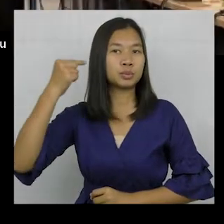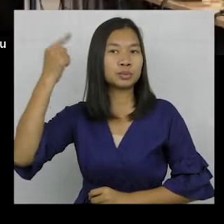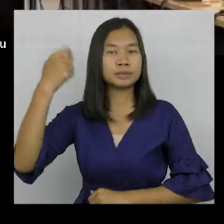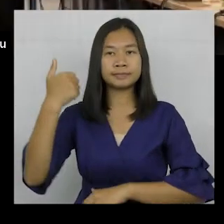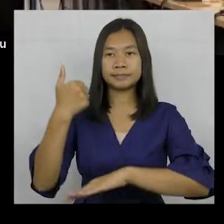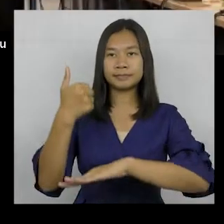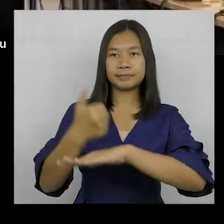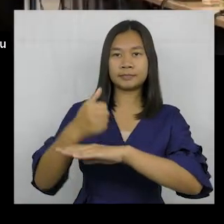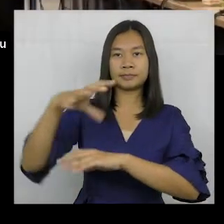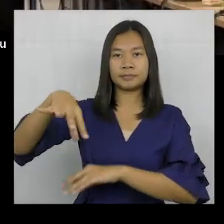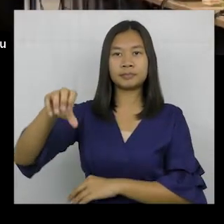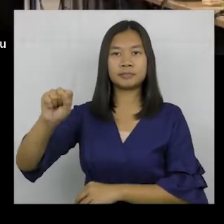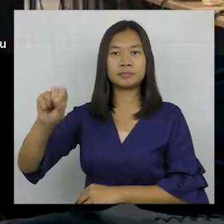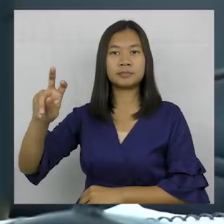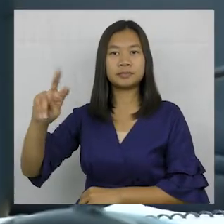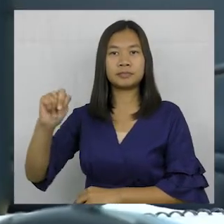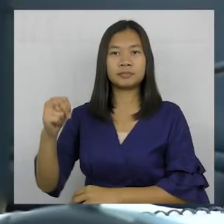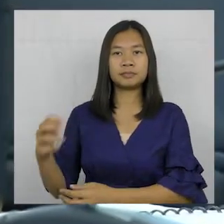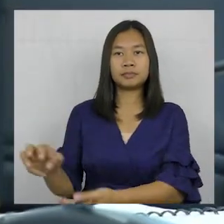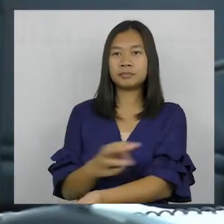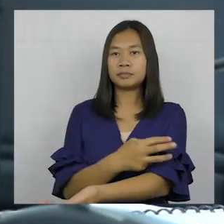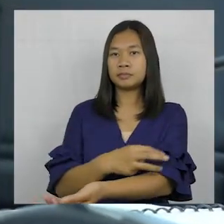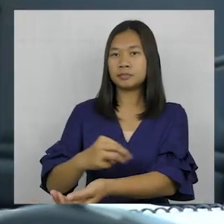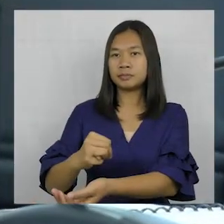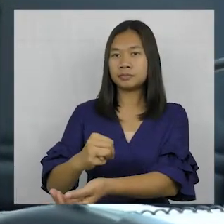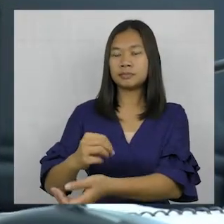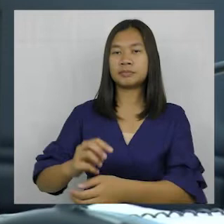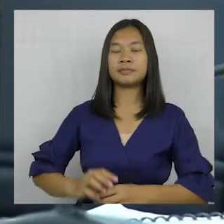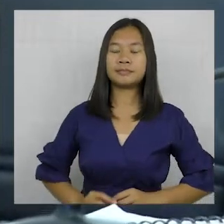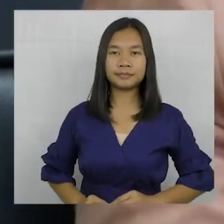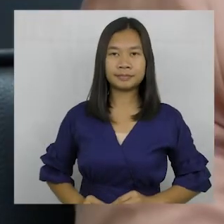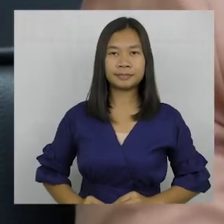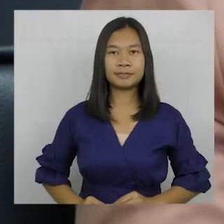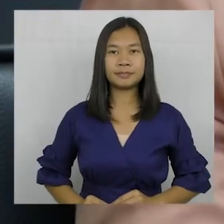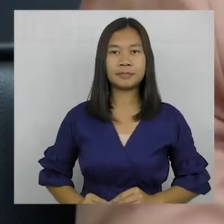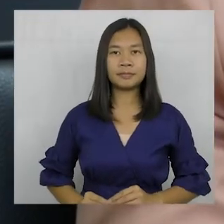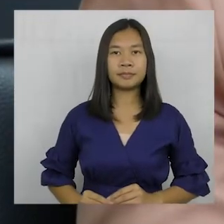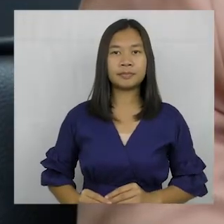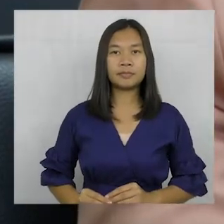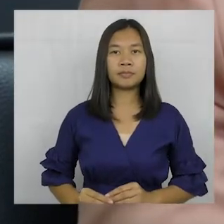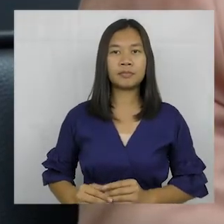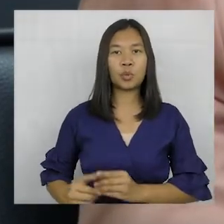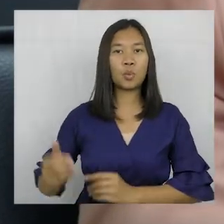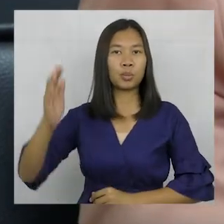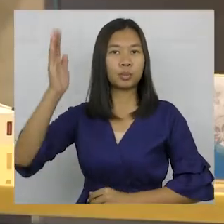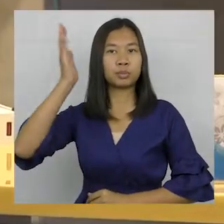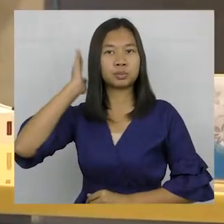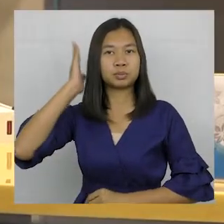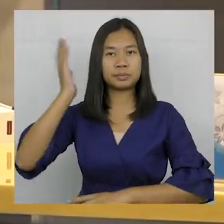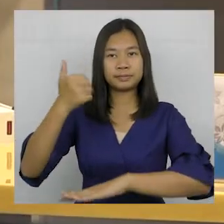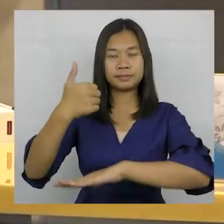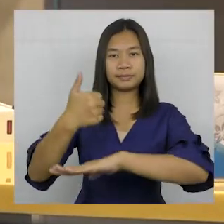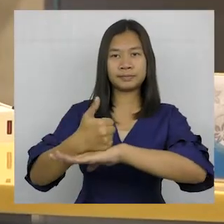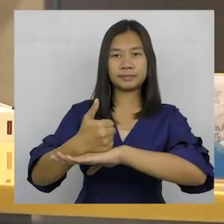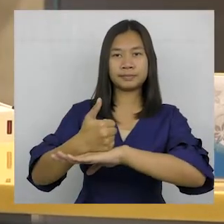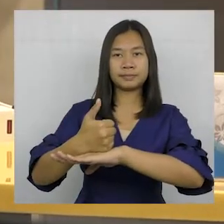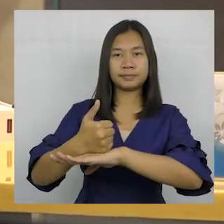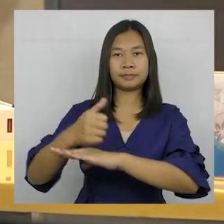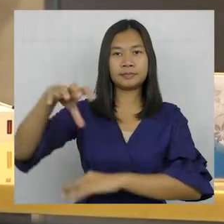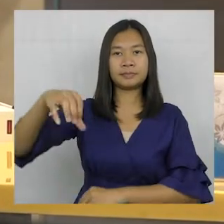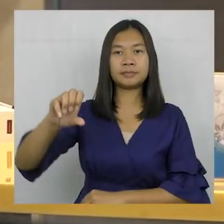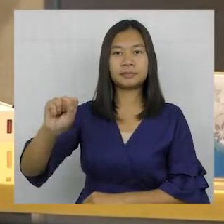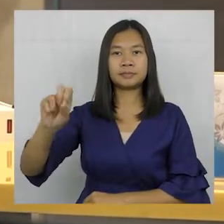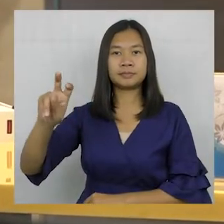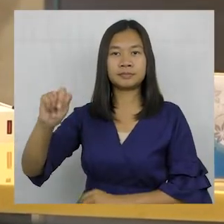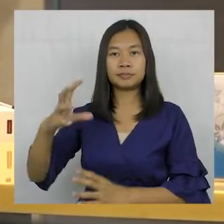มทาผู้อำนวยการสำนักงานอธิการบดีมหาวิทยาลัยราชภัฏมหาสารคามจากนั้นนายเกษมบุตรดีผู้อำนวยการสำนักง